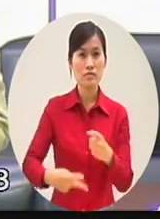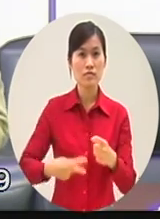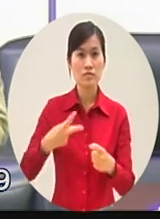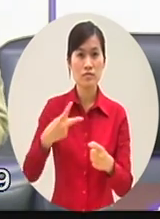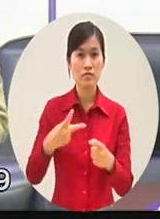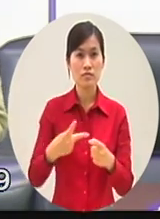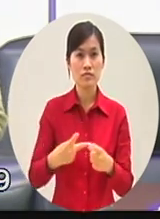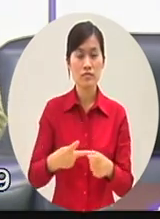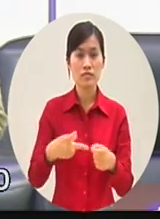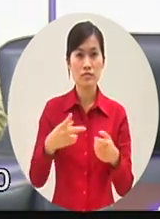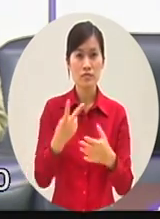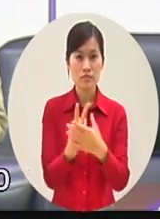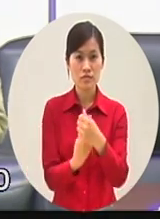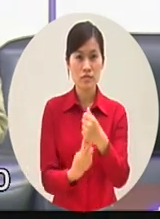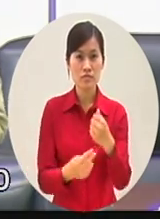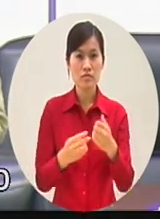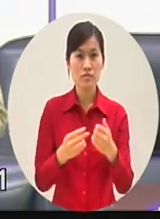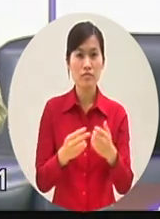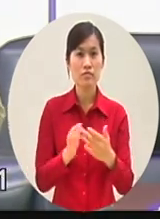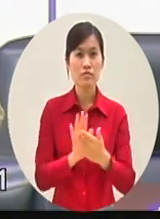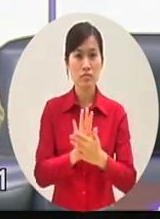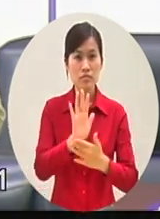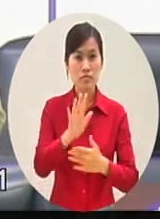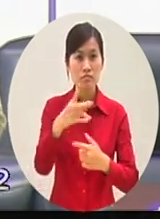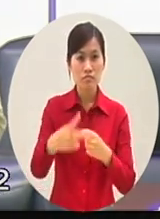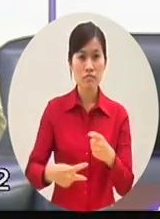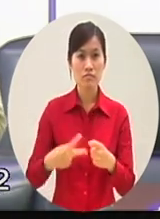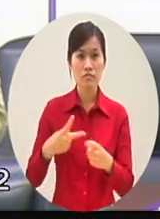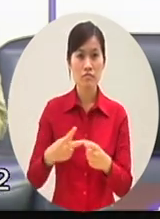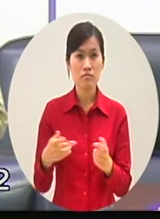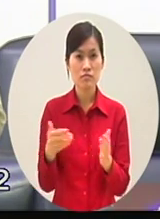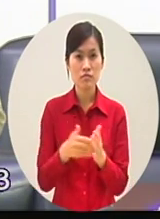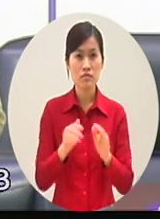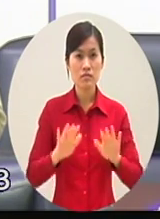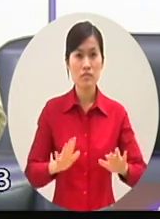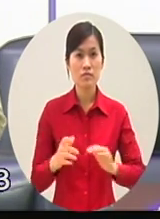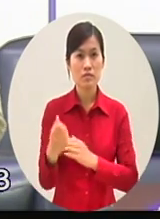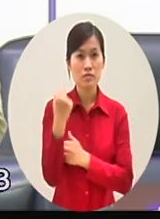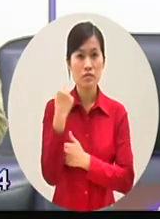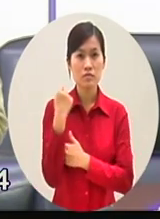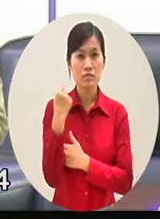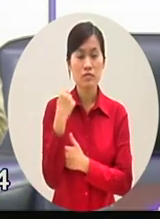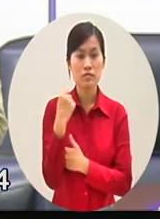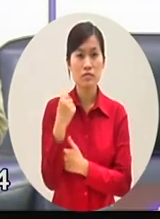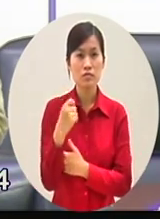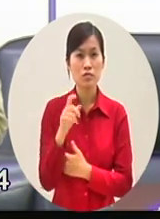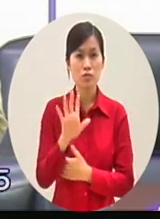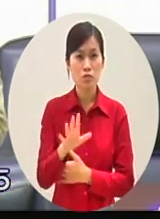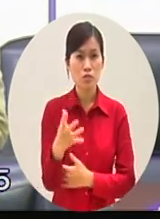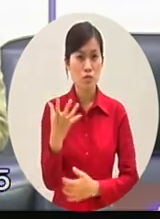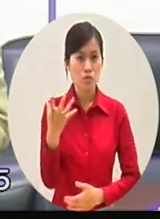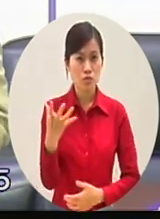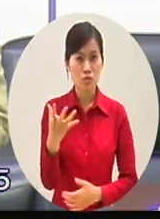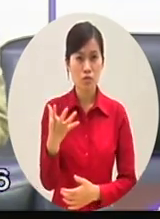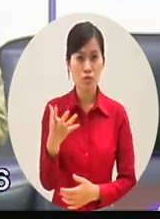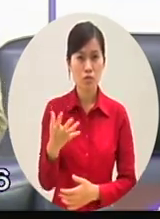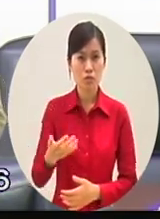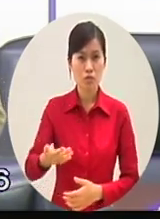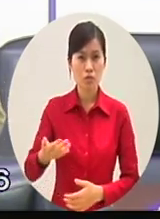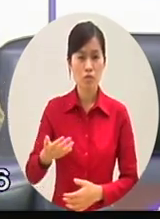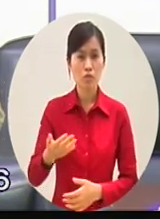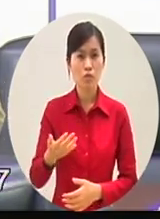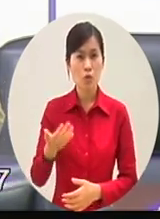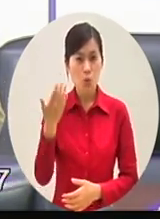是管区合并了后，近两年来哈的努力哈，有真侪年，有真侪建设是以前哈无法